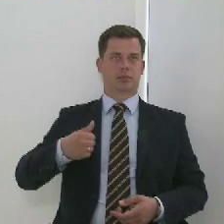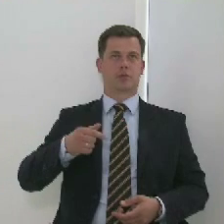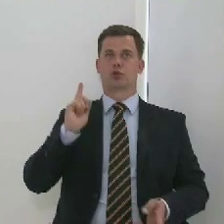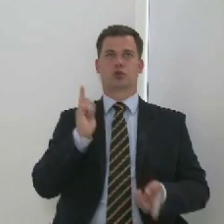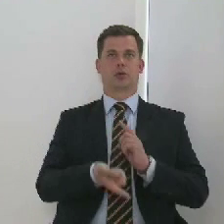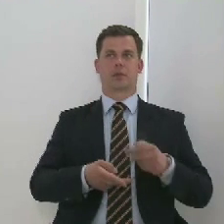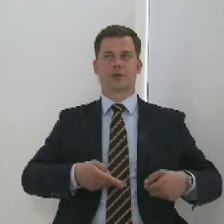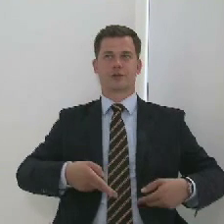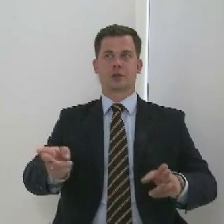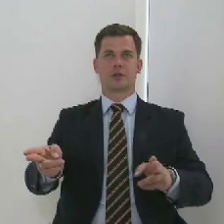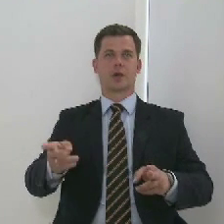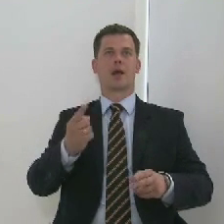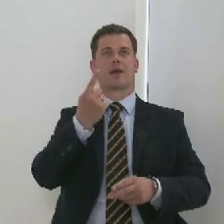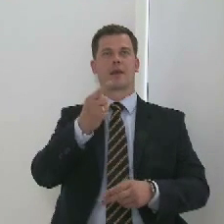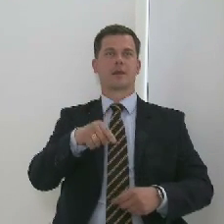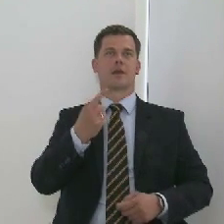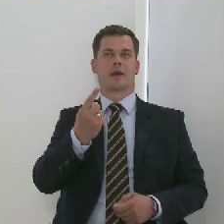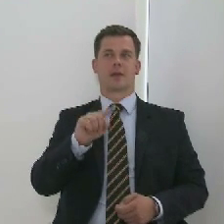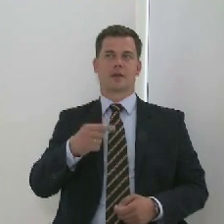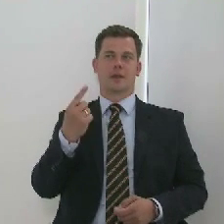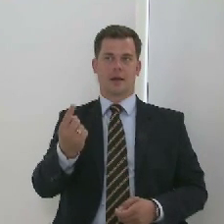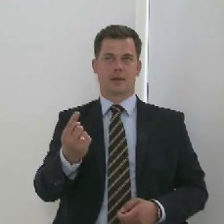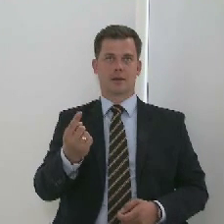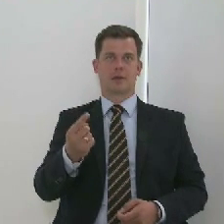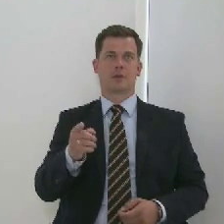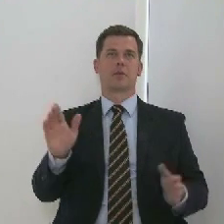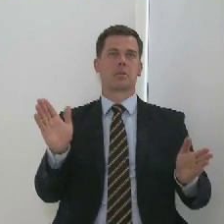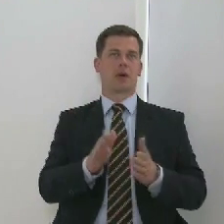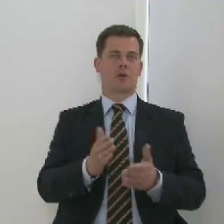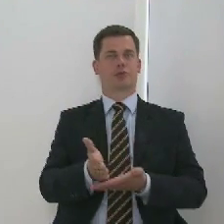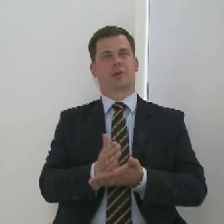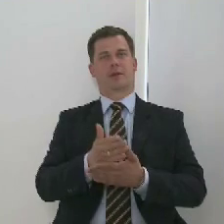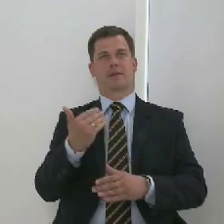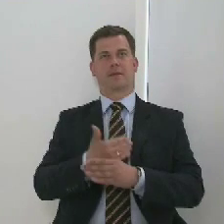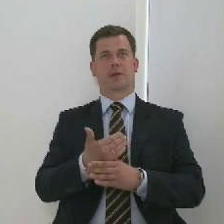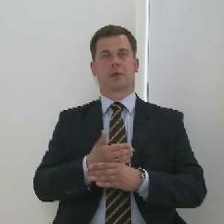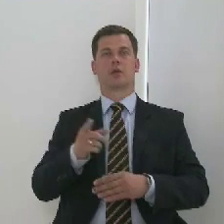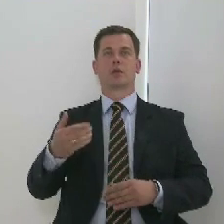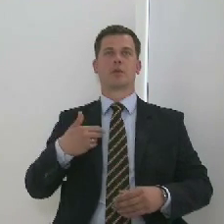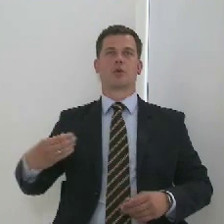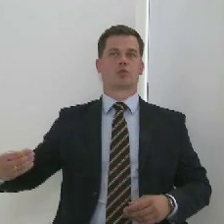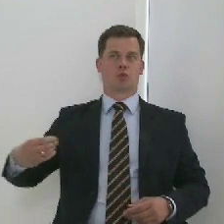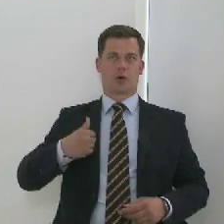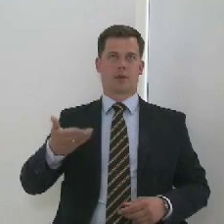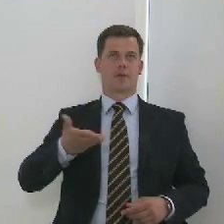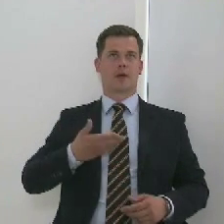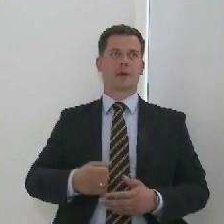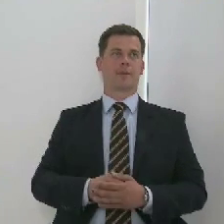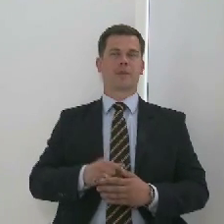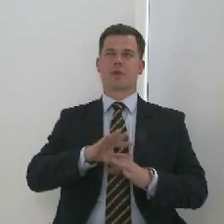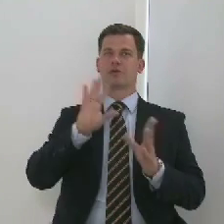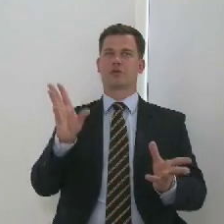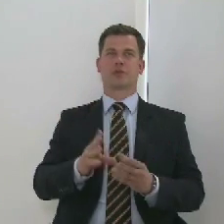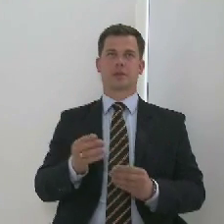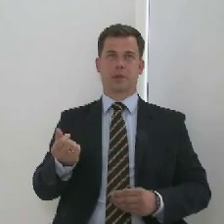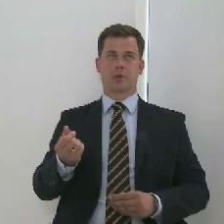Szybka Ścieżka, jest to poddziałanie 111, przeznaczone dla małych i średnich przedsiębiorstw do finansowania na badania i rozwój. Więc wszystkie te